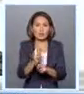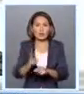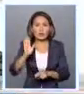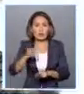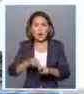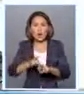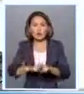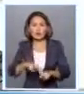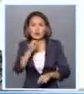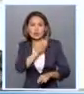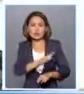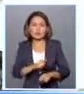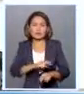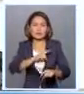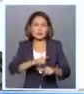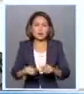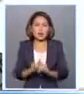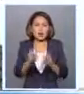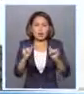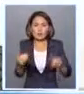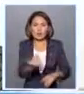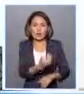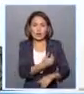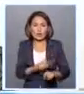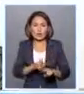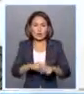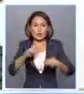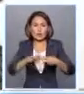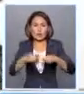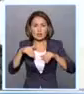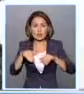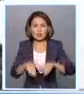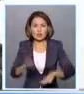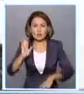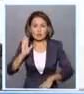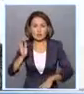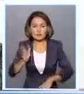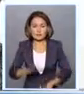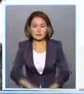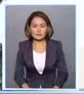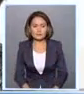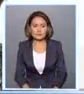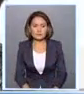оқыту кедергі жасамау керек. Міне осы мәселені қарастырамыз. Бұл мәселе бір күнде шешілетін мәселе емес.